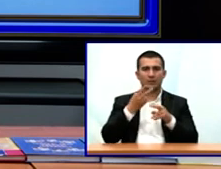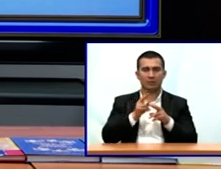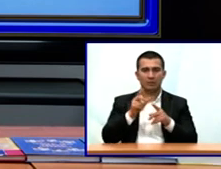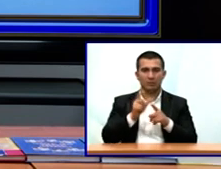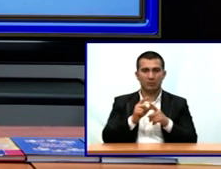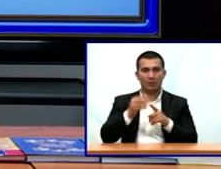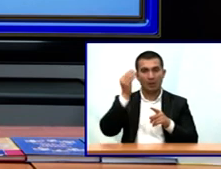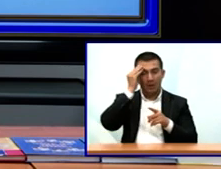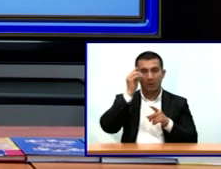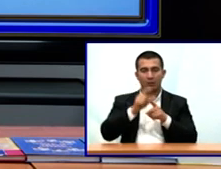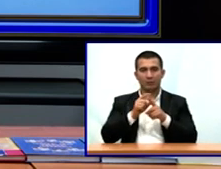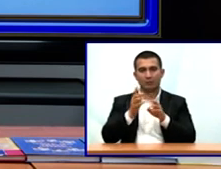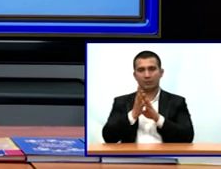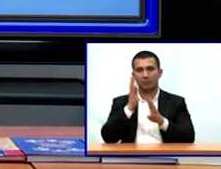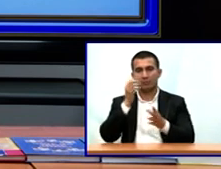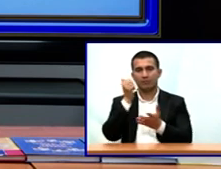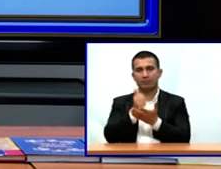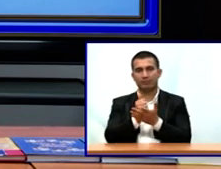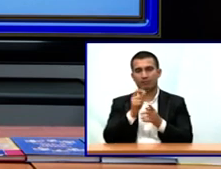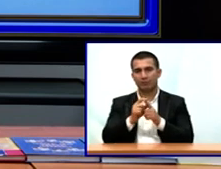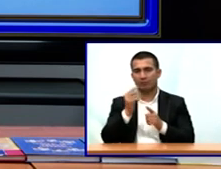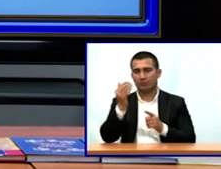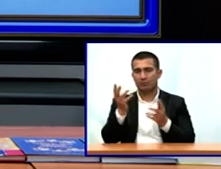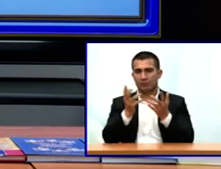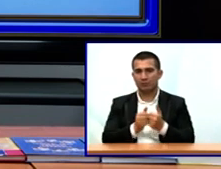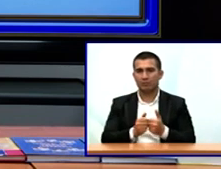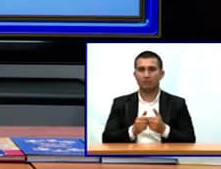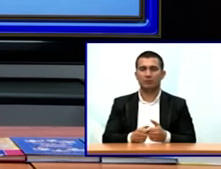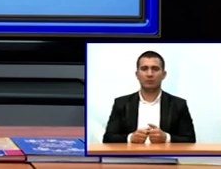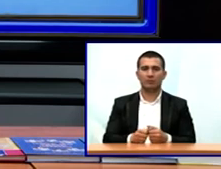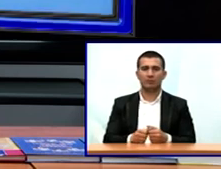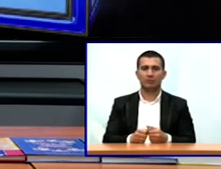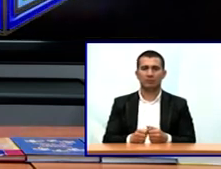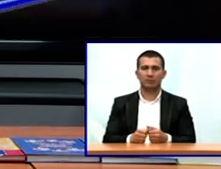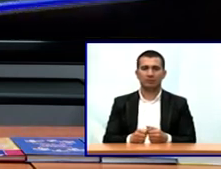so'zimiz ma'nodosh so'zlar qatoridagi bosh so'z hisoblanadi.